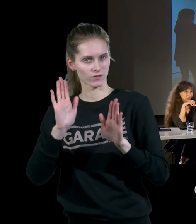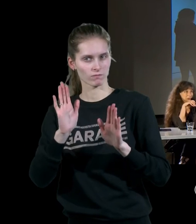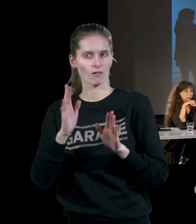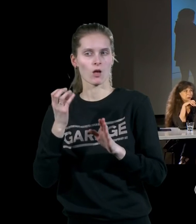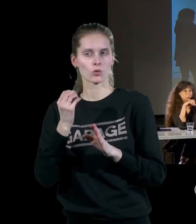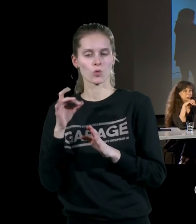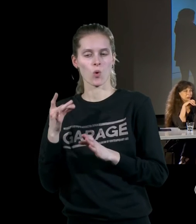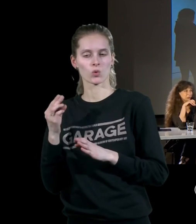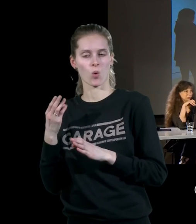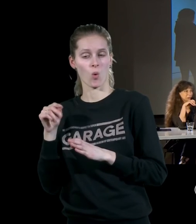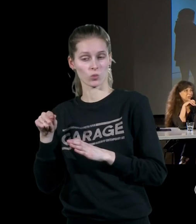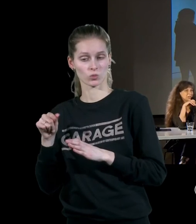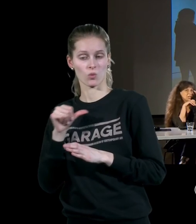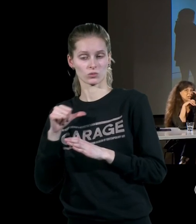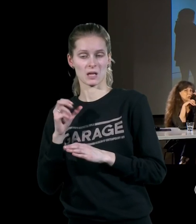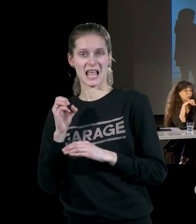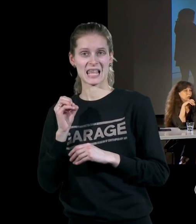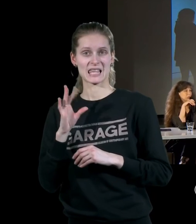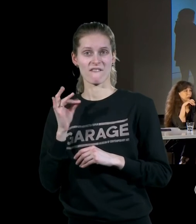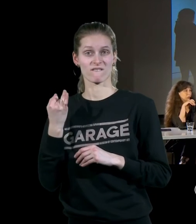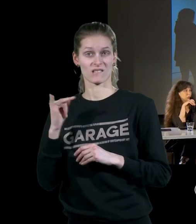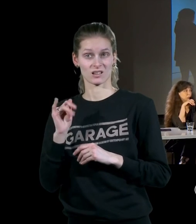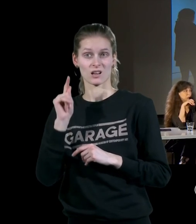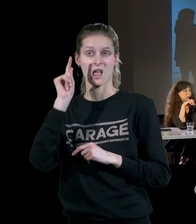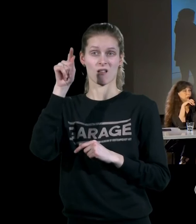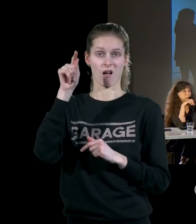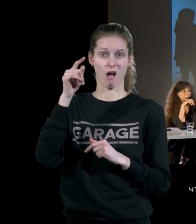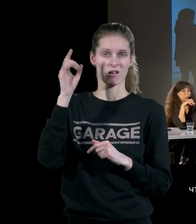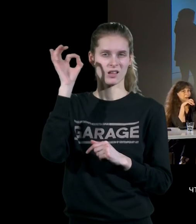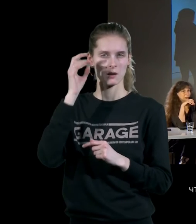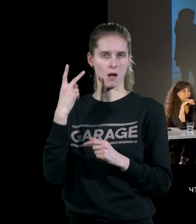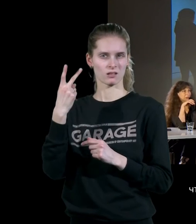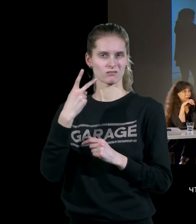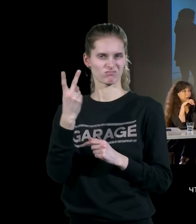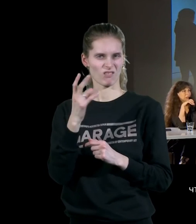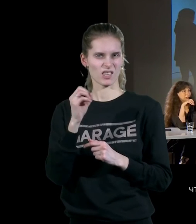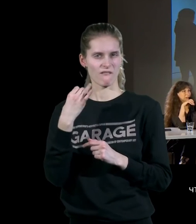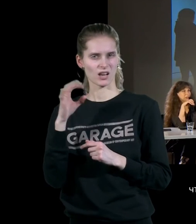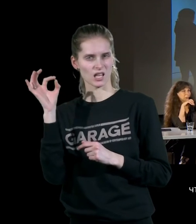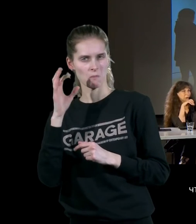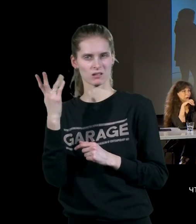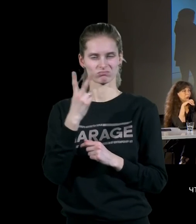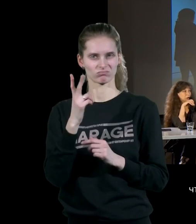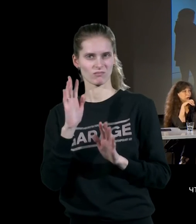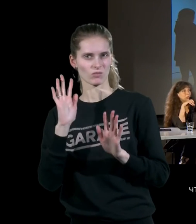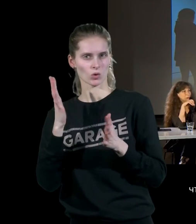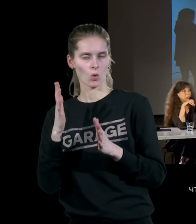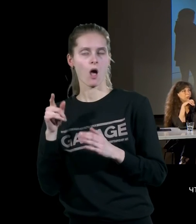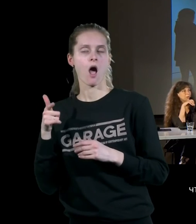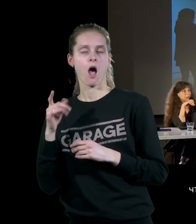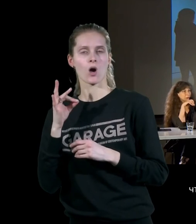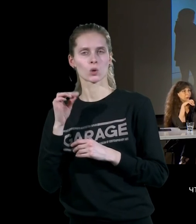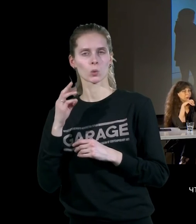довольно сложный момент, но он говорит, что то единственное, что он бы хотел сделать в Германии, это построить